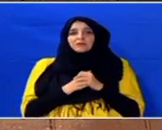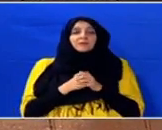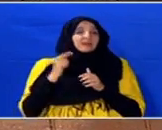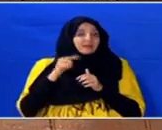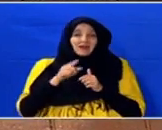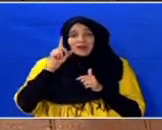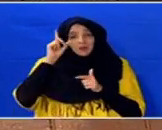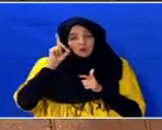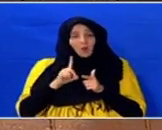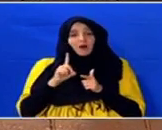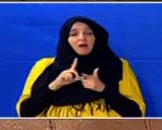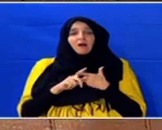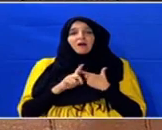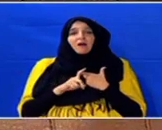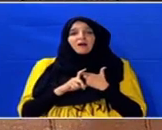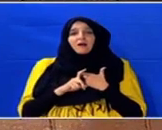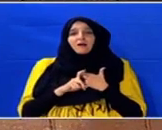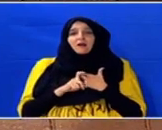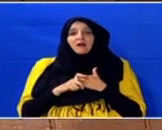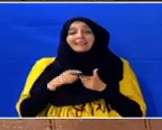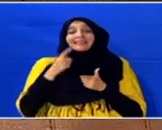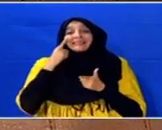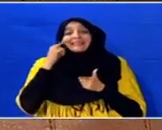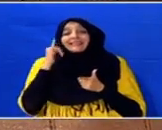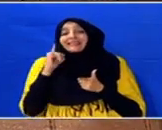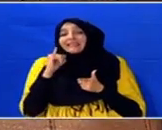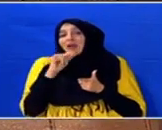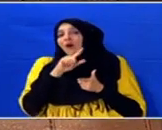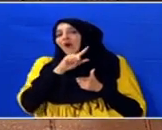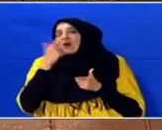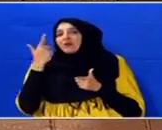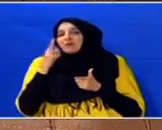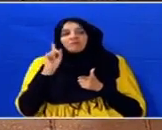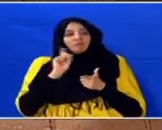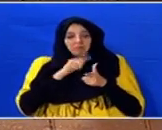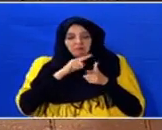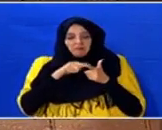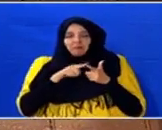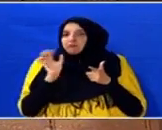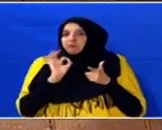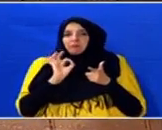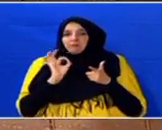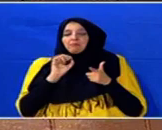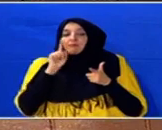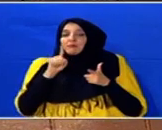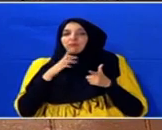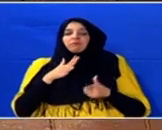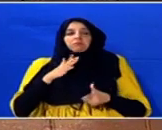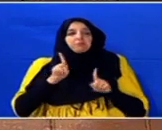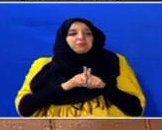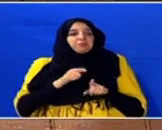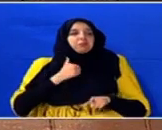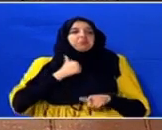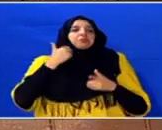فهذا التصرف مشروع. أما إذا لم يكن شيء من ذلك